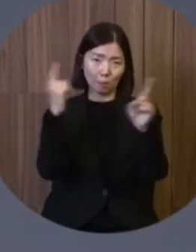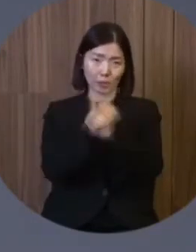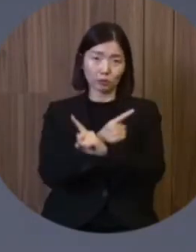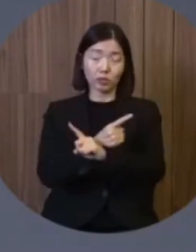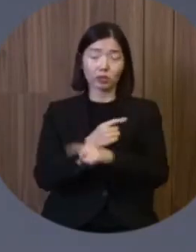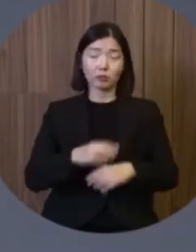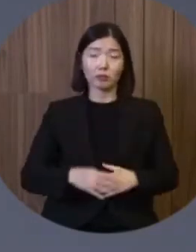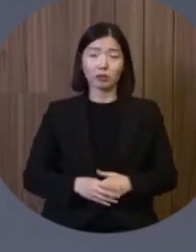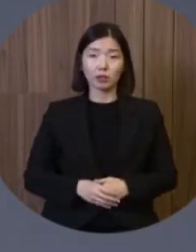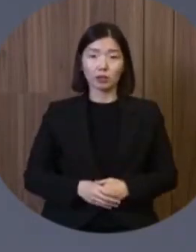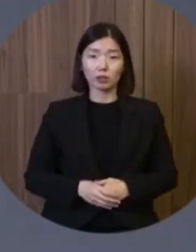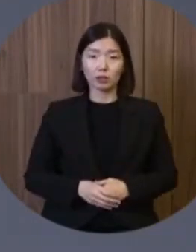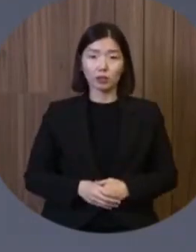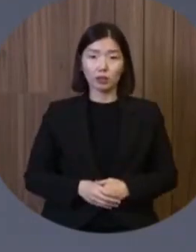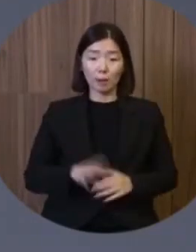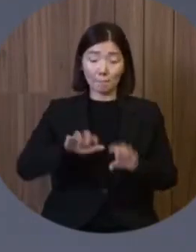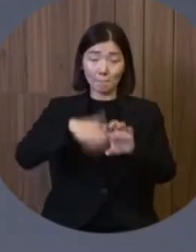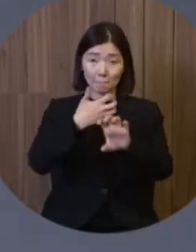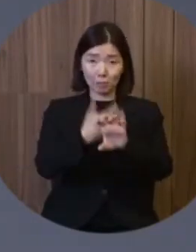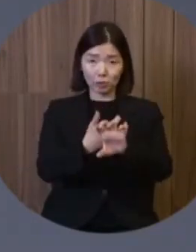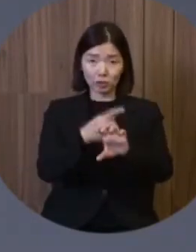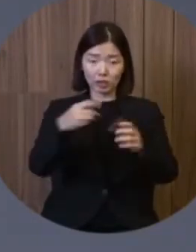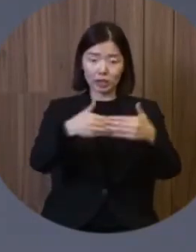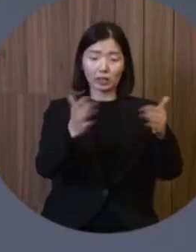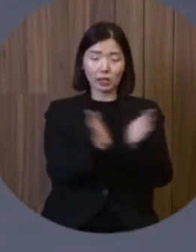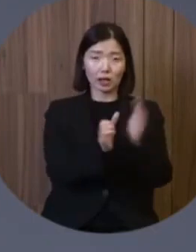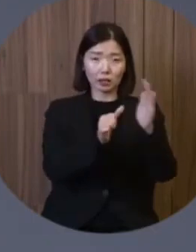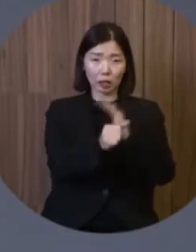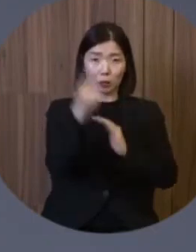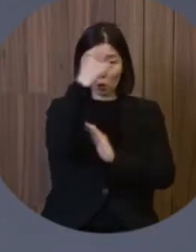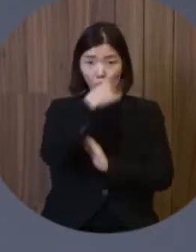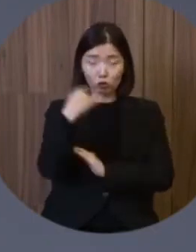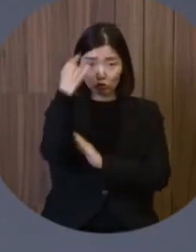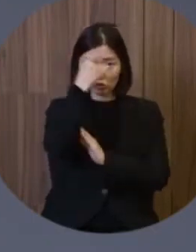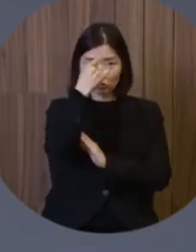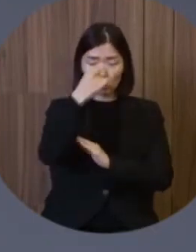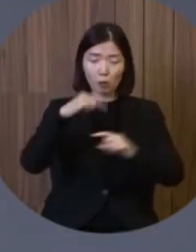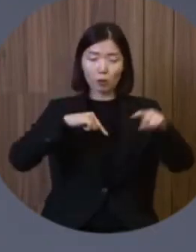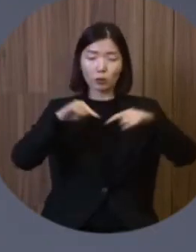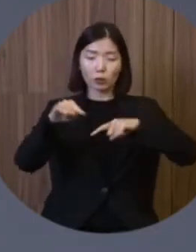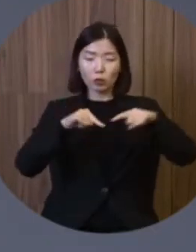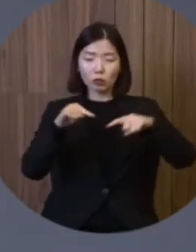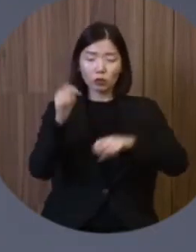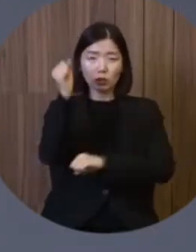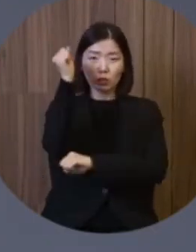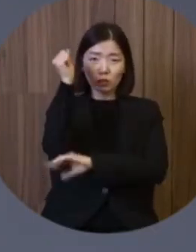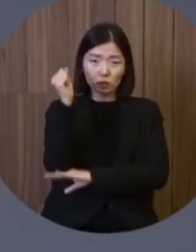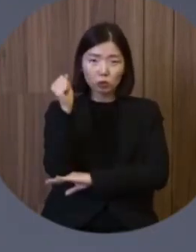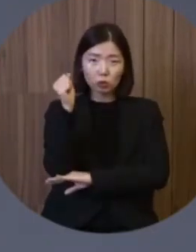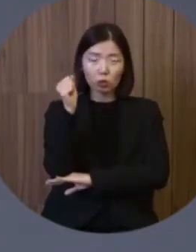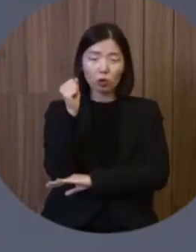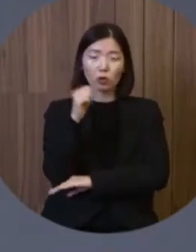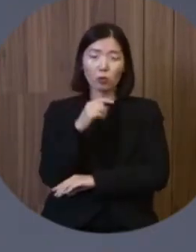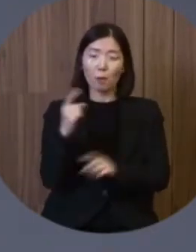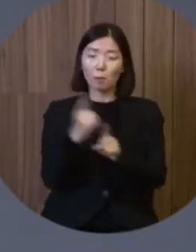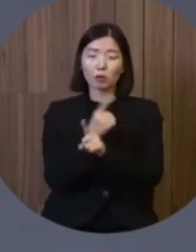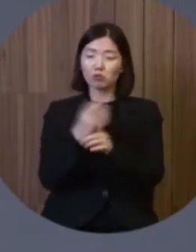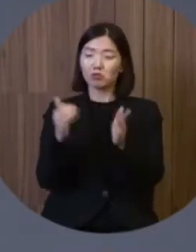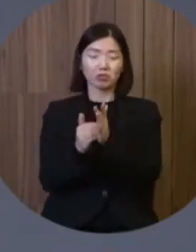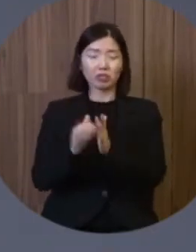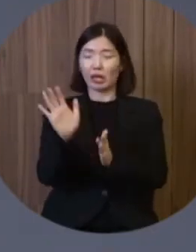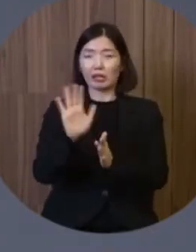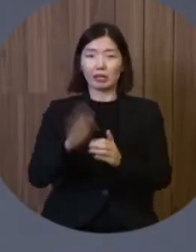거듭나겠습니다. 혁신이 당대표 얼굴이나 정책 기조를 바꾸는 것으로 그쳐서는 안